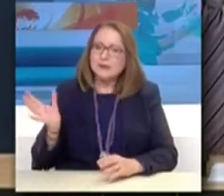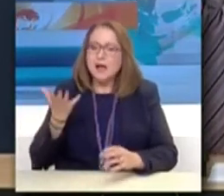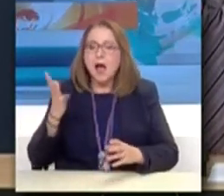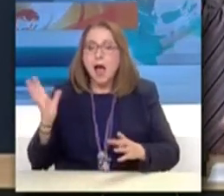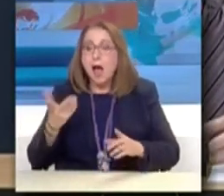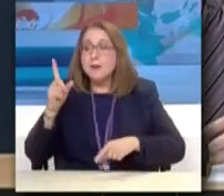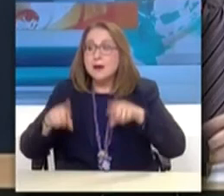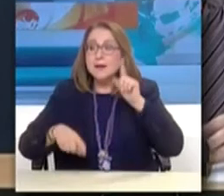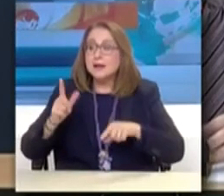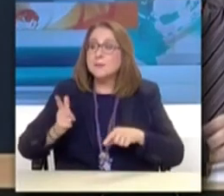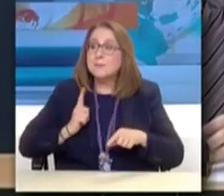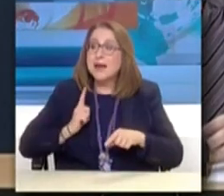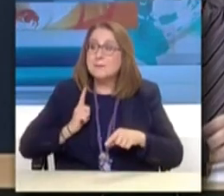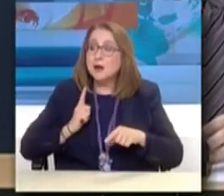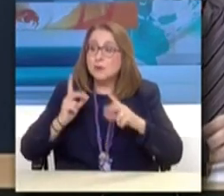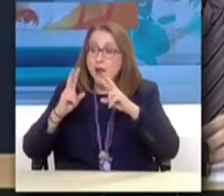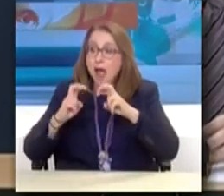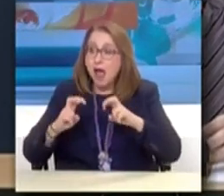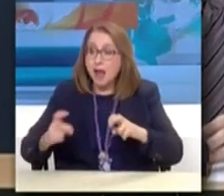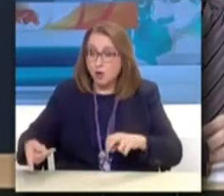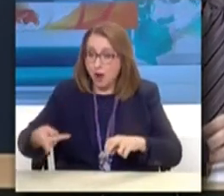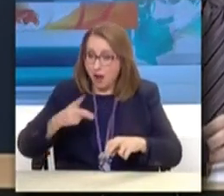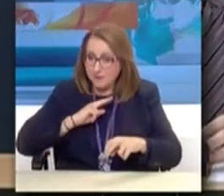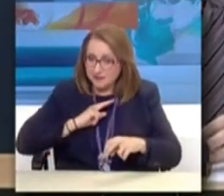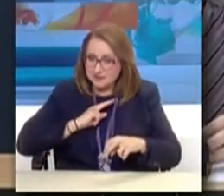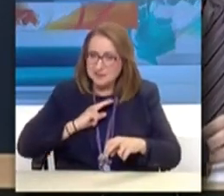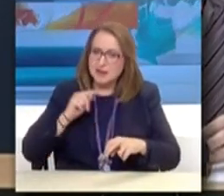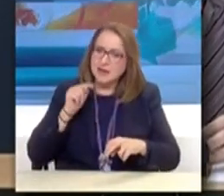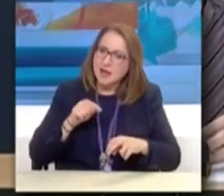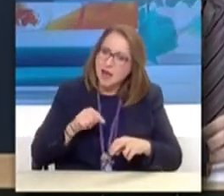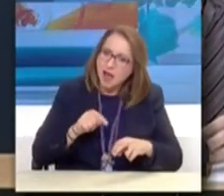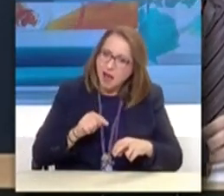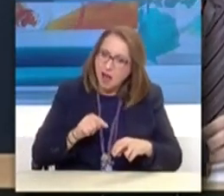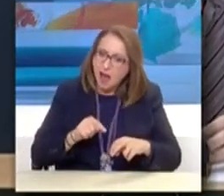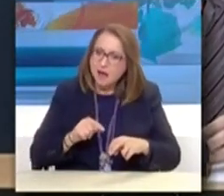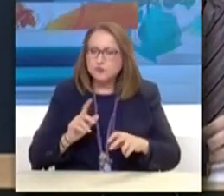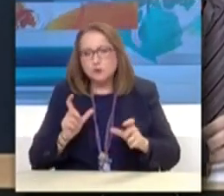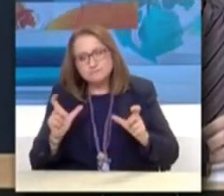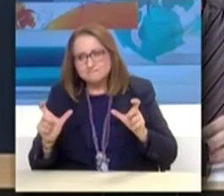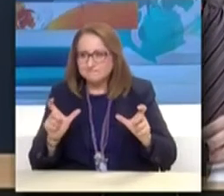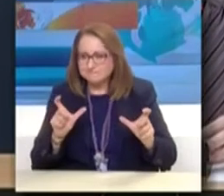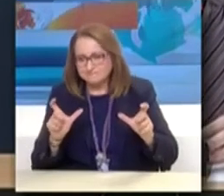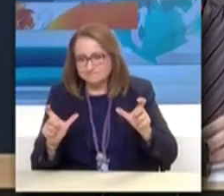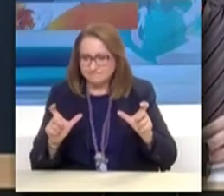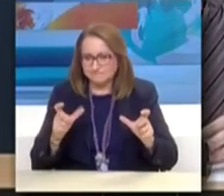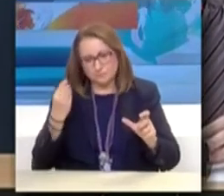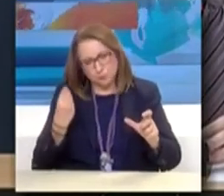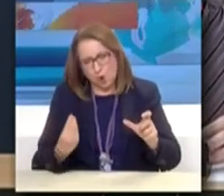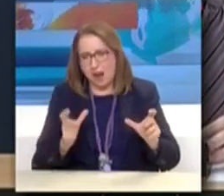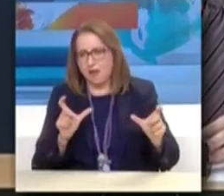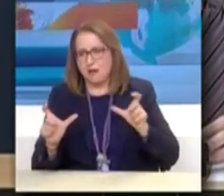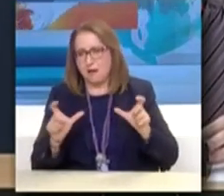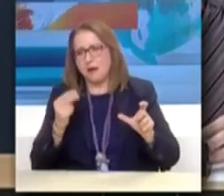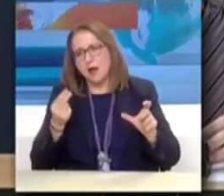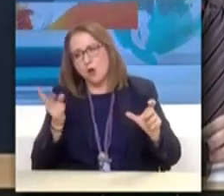και περιμένουν τον έλεγχο, υπάρχει μια μεγαλύτερη, λιγότερη επαγρύπνηση, αλλά αυτό δεν καταργεί την επαγρύπνηση.